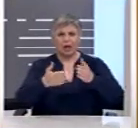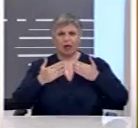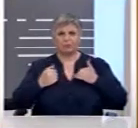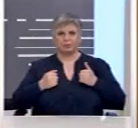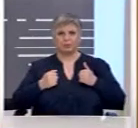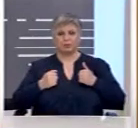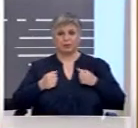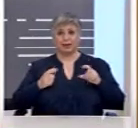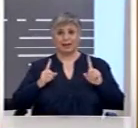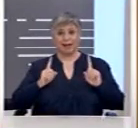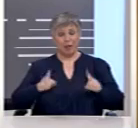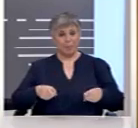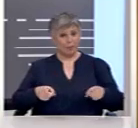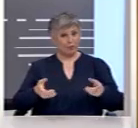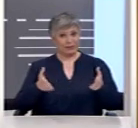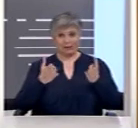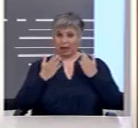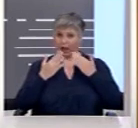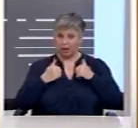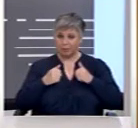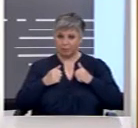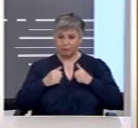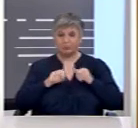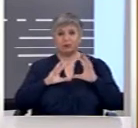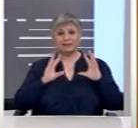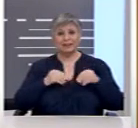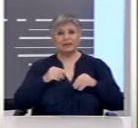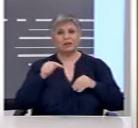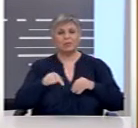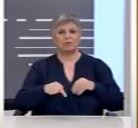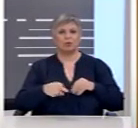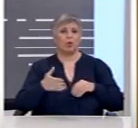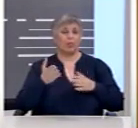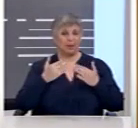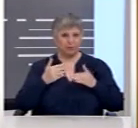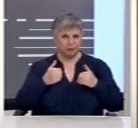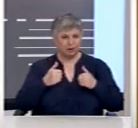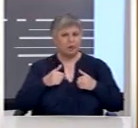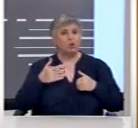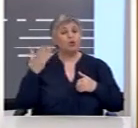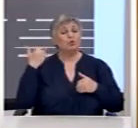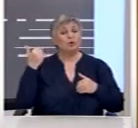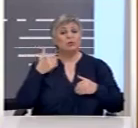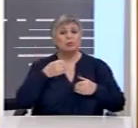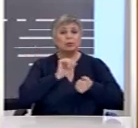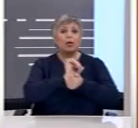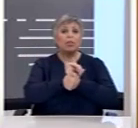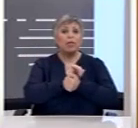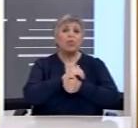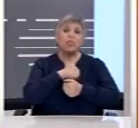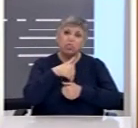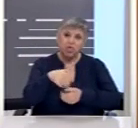σχετική απόφαση της Βουλής επ' αυτών, παρότι υπήρχε μία δέσμευση να επανέλθει το ζήτημα για συζήτηση, ούτε